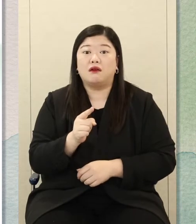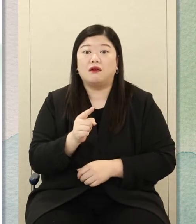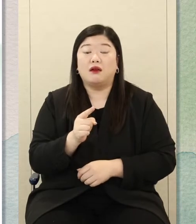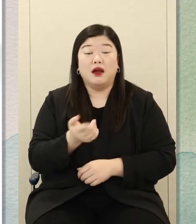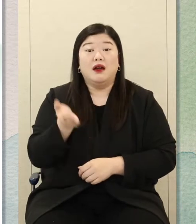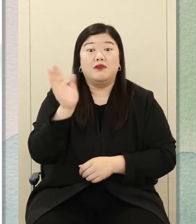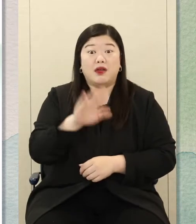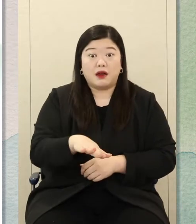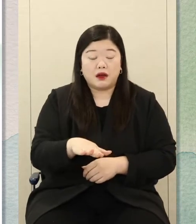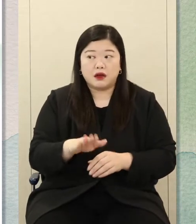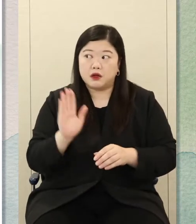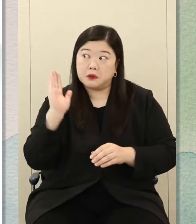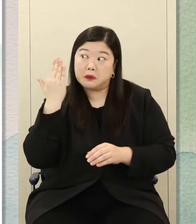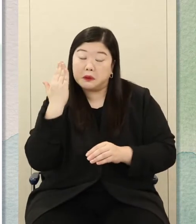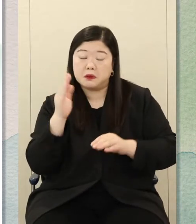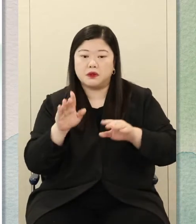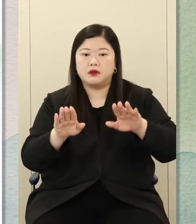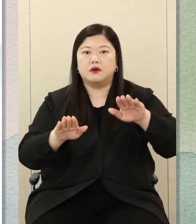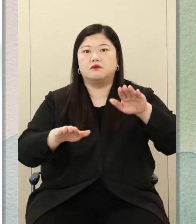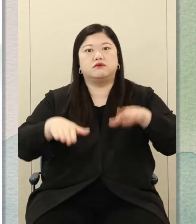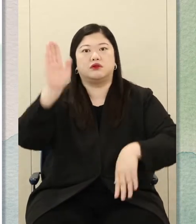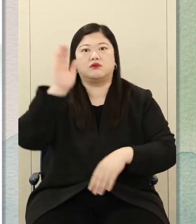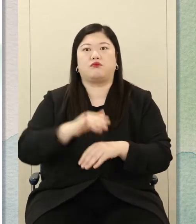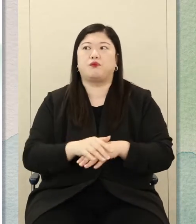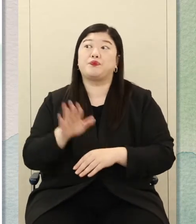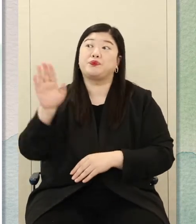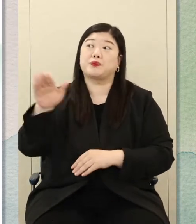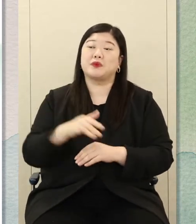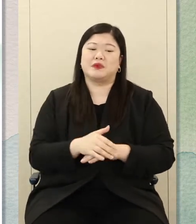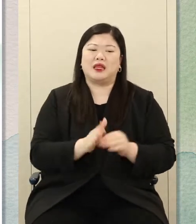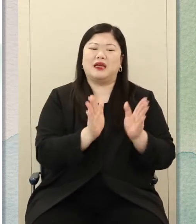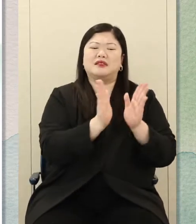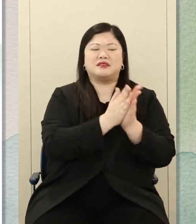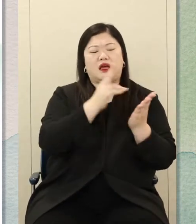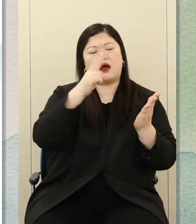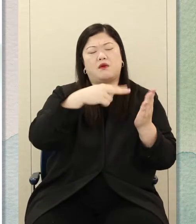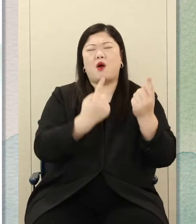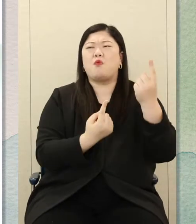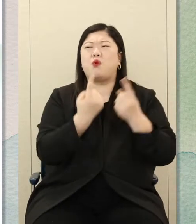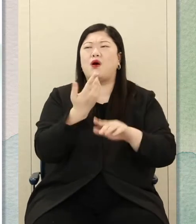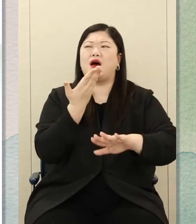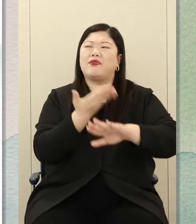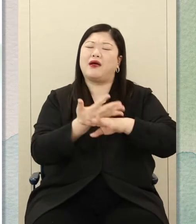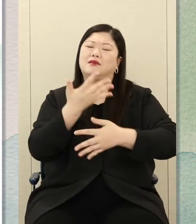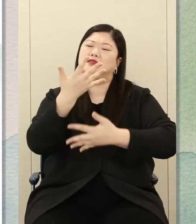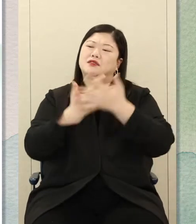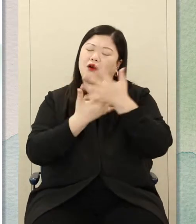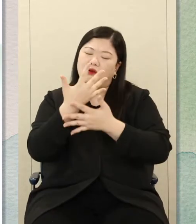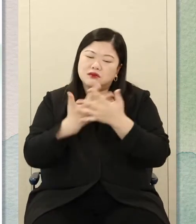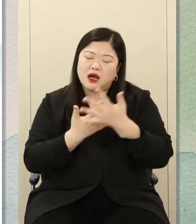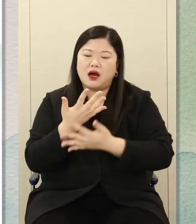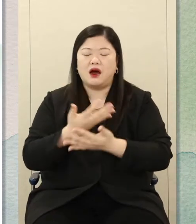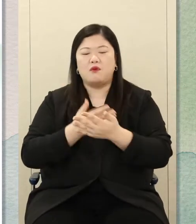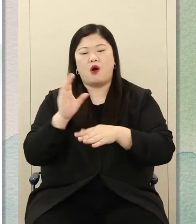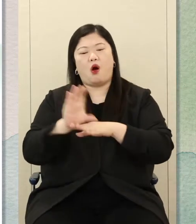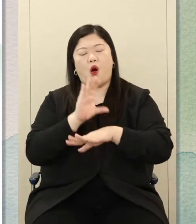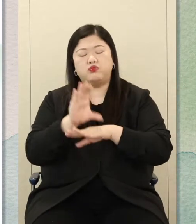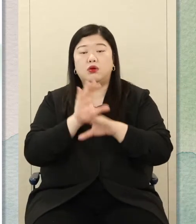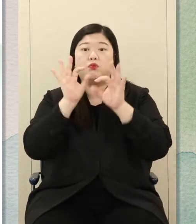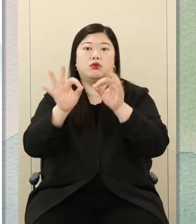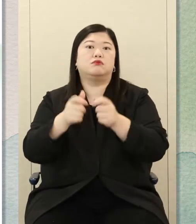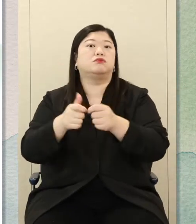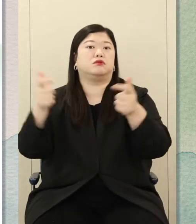어떻게 역전됐냐? 책 이외에 다른 콘텐츠를 이용하느라고 내가 책을 안 읽어요. 이렇게 된 거죠. 쉽게